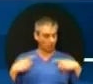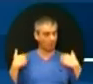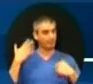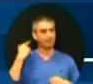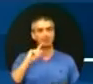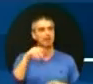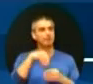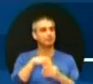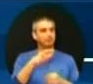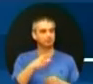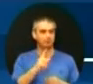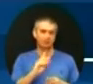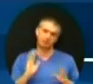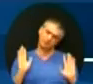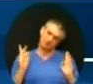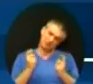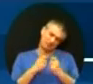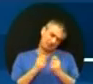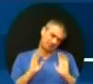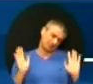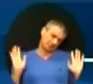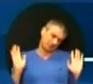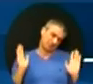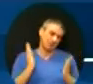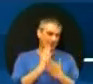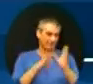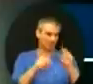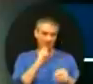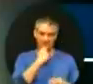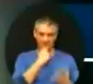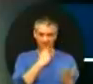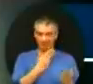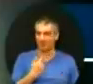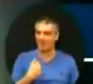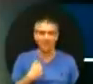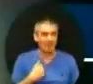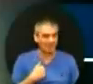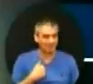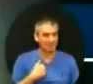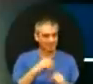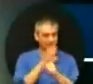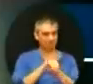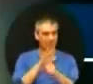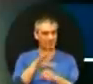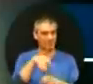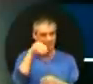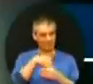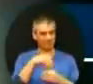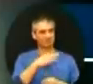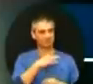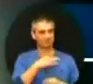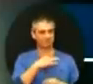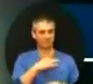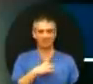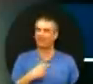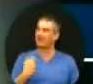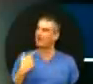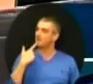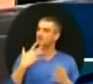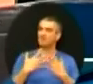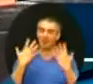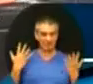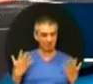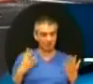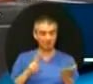למי תצביע או שזה... לא, לא קשור, זה איזה ויכוח. הבחירות הן חשאיות. תראה, אני אשכנע אותך להצביע בשבילי. אני אומר, בגדול, אני